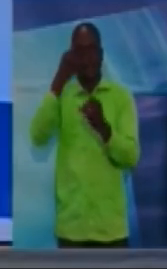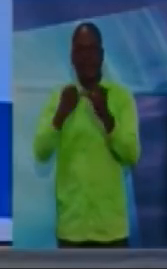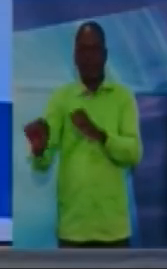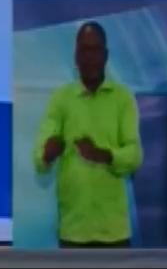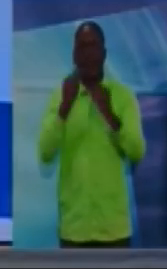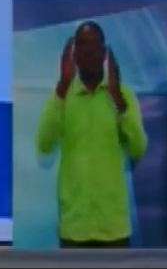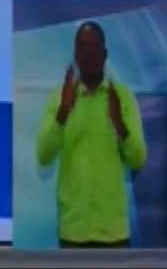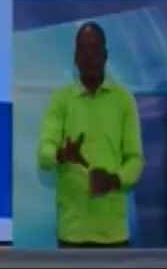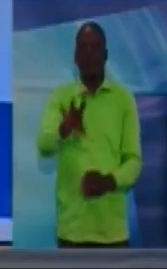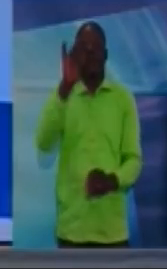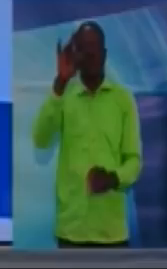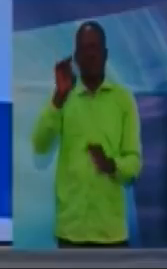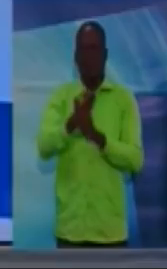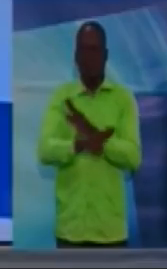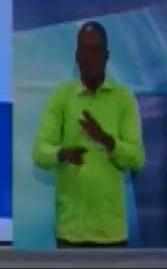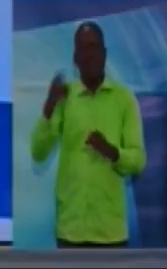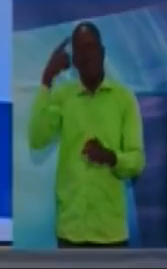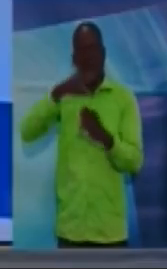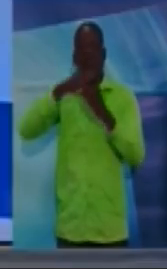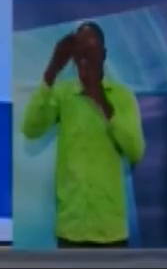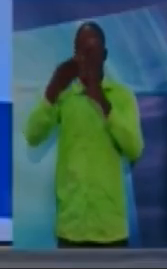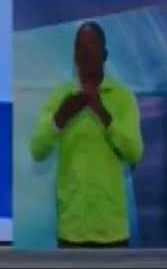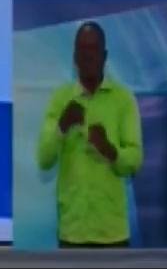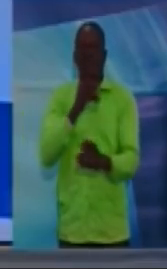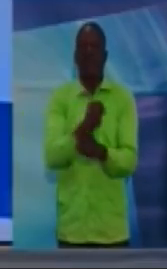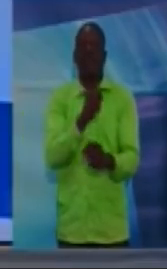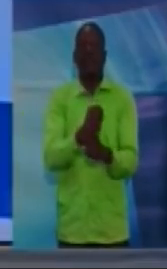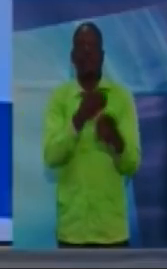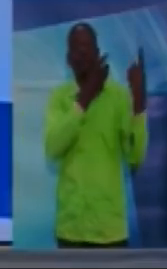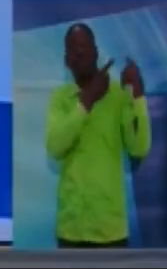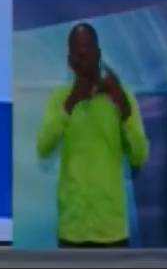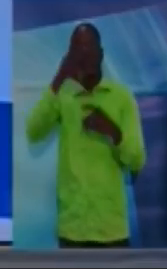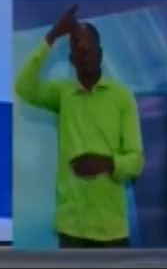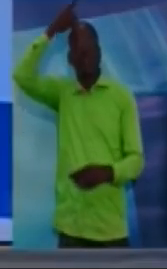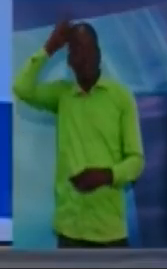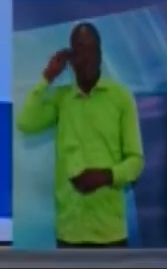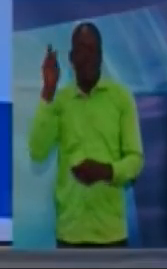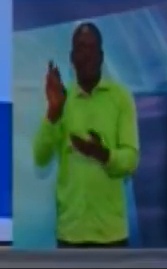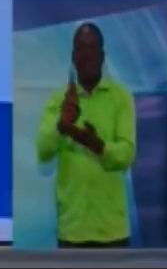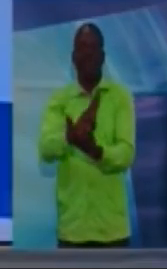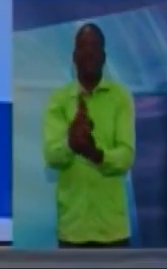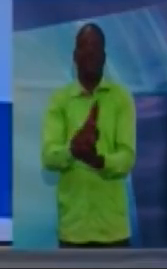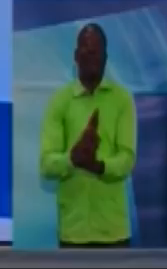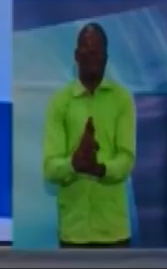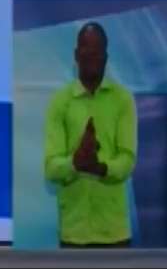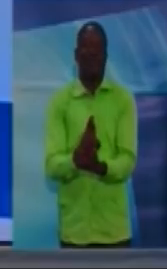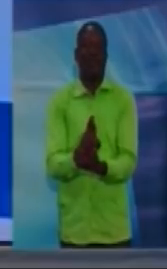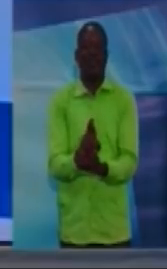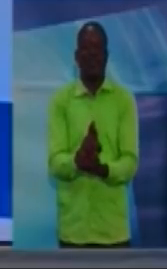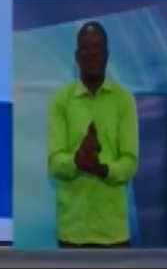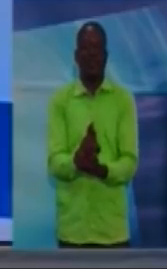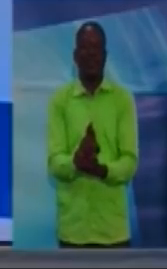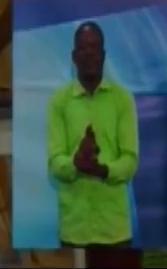se sont retrouvés à Séba pour le bilan de la mise en œuvre. Depuis Dori, le compte-rendu de Martin Ouédraogo et Pinidie